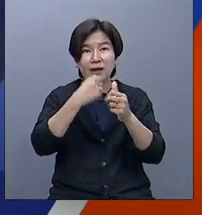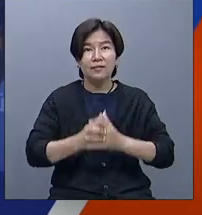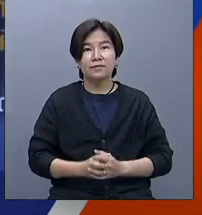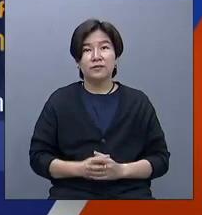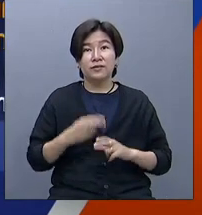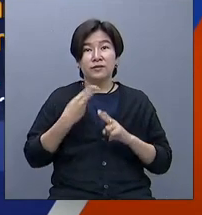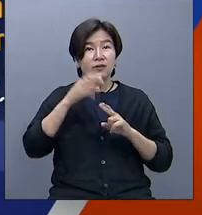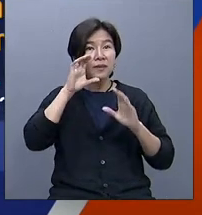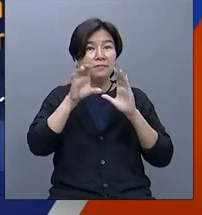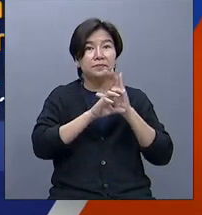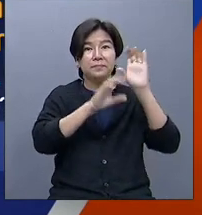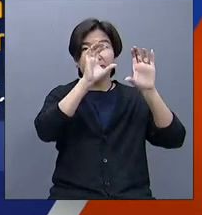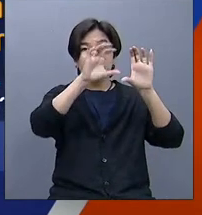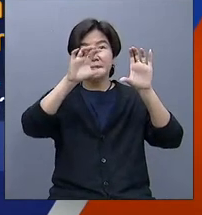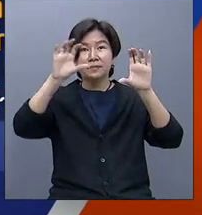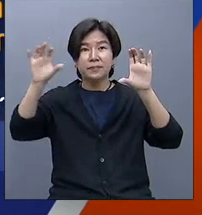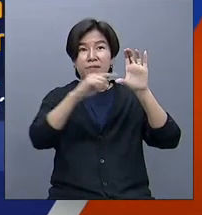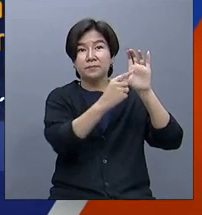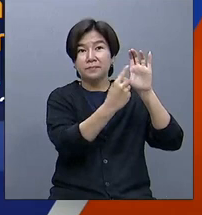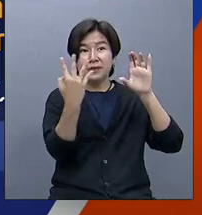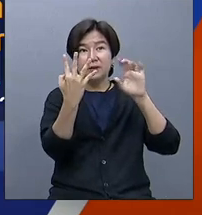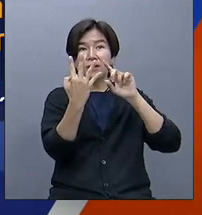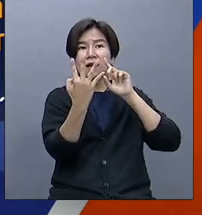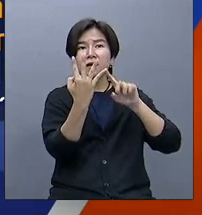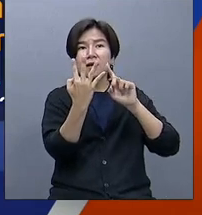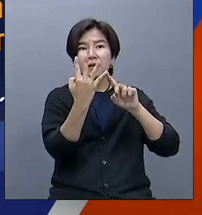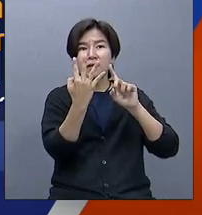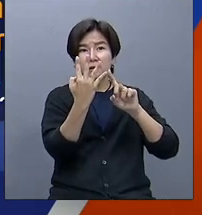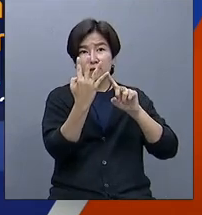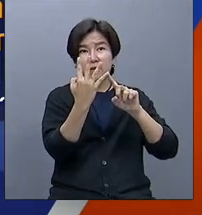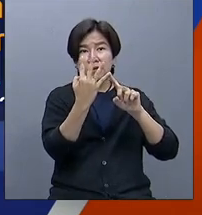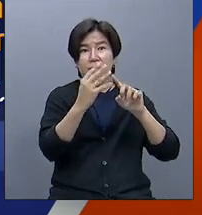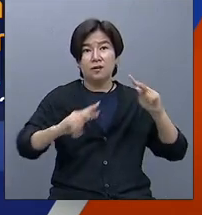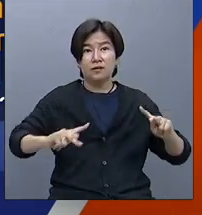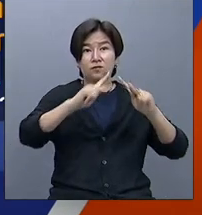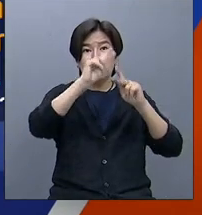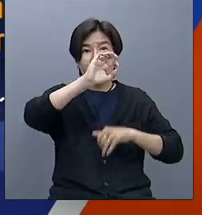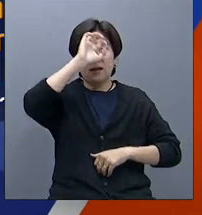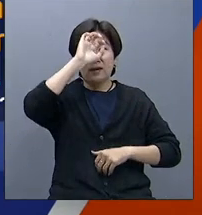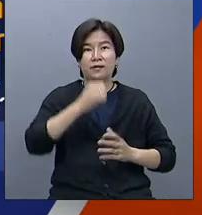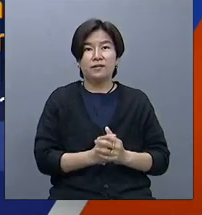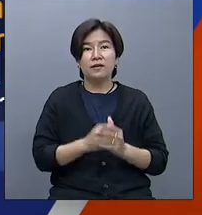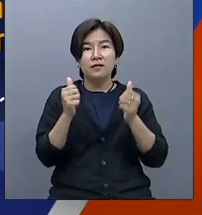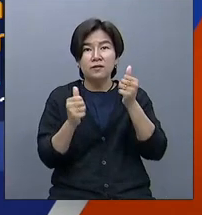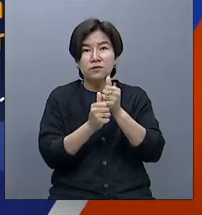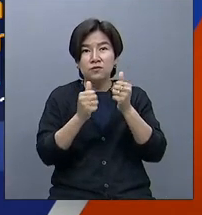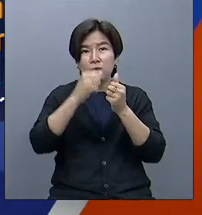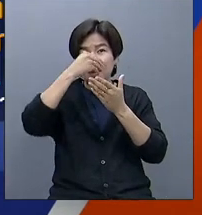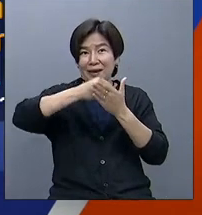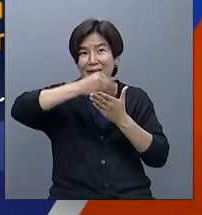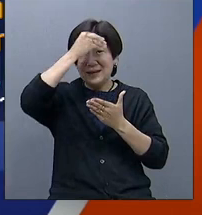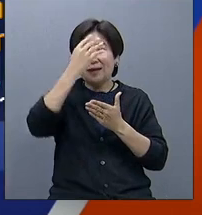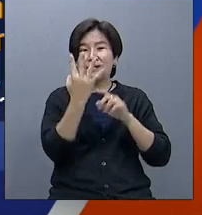ดำรงตำแหน่งรัฐมนตรีช่วยว่าการมหาดไทยนายสุรศักดิ์พันธ์เจริญวรกุลรัฐมนตรีช่วยว่าการกระทรวง